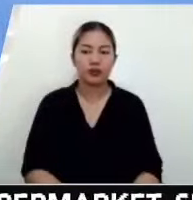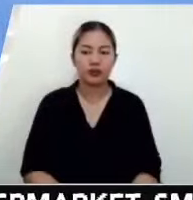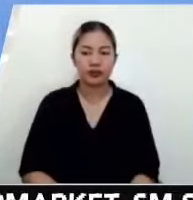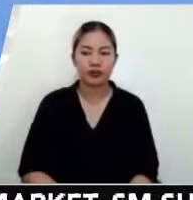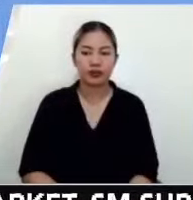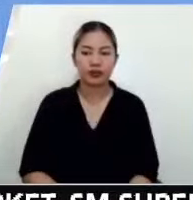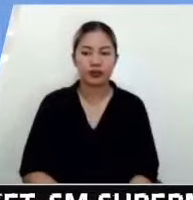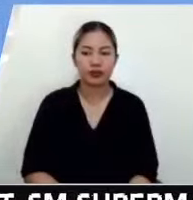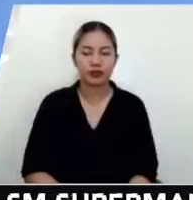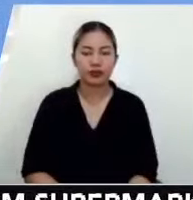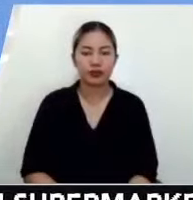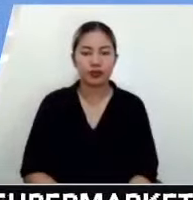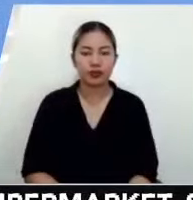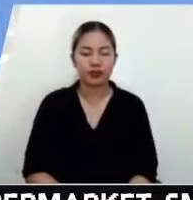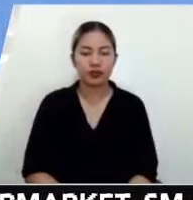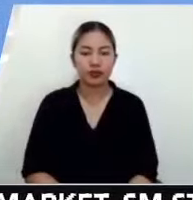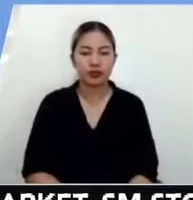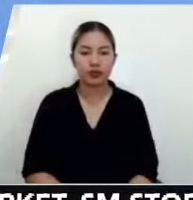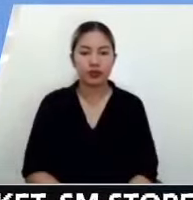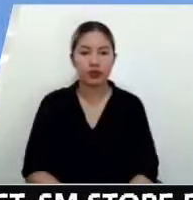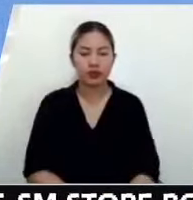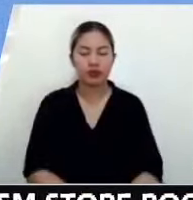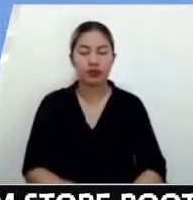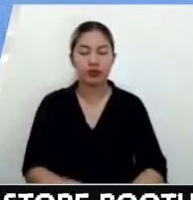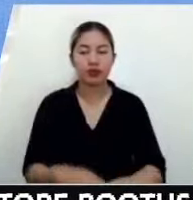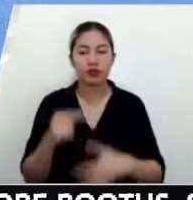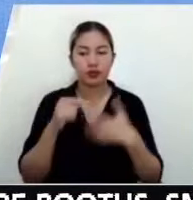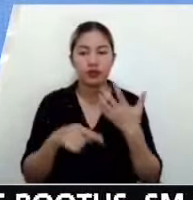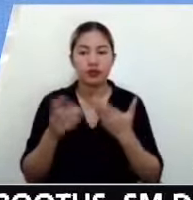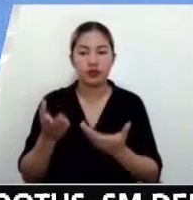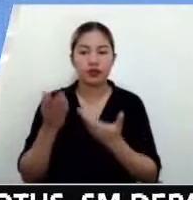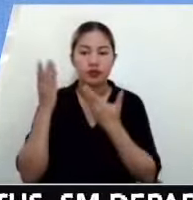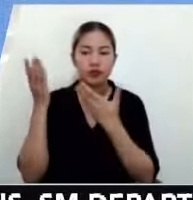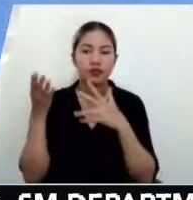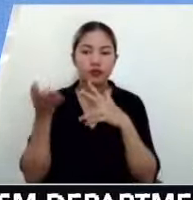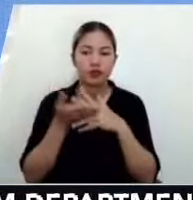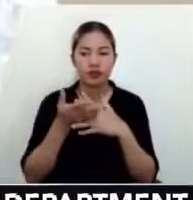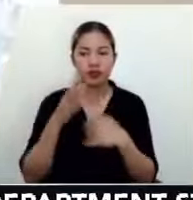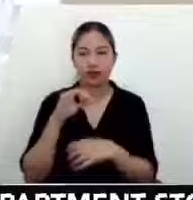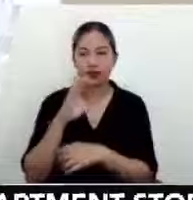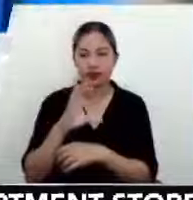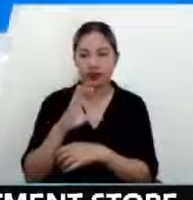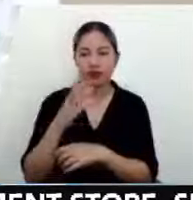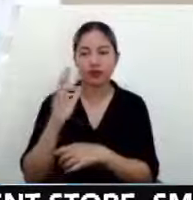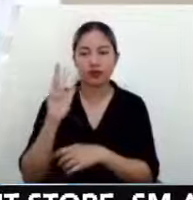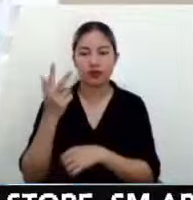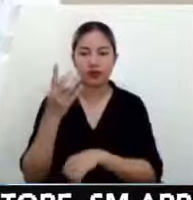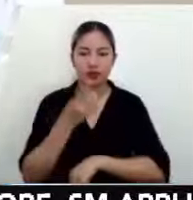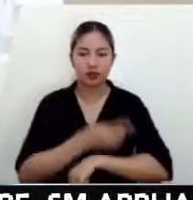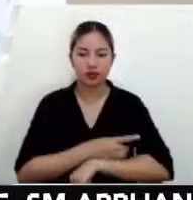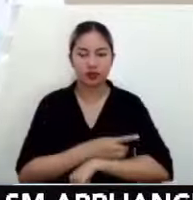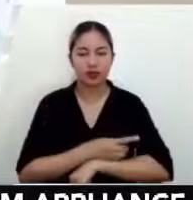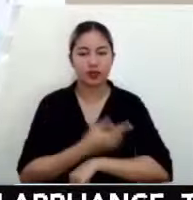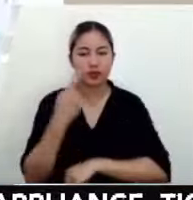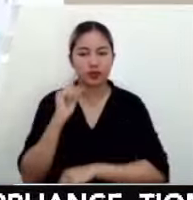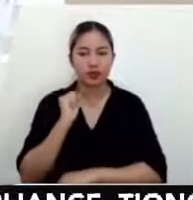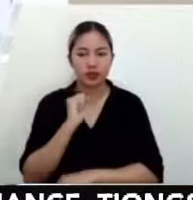Narito ang mga naghain ng kandidatura sa Day 3 ng COC filing sa pagka-senador. Kabilang dyan si Jose